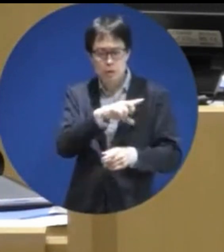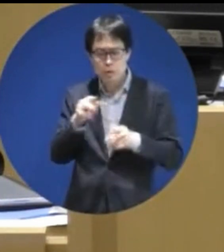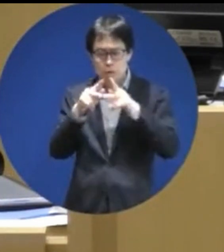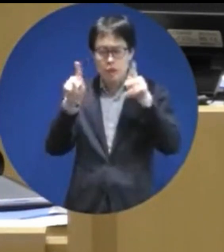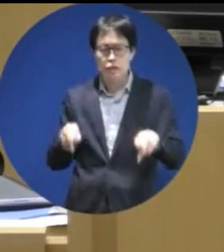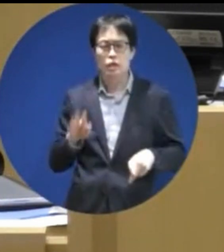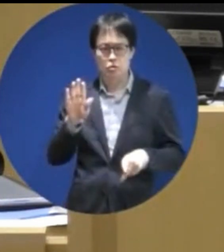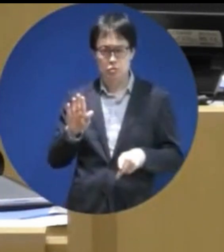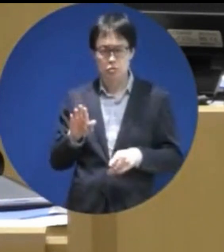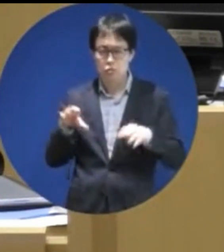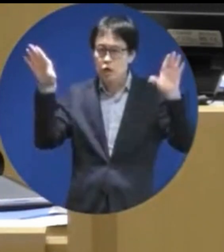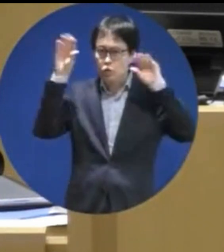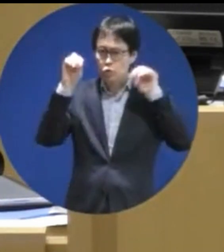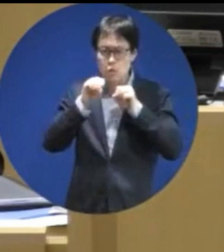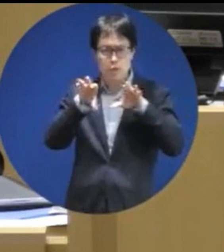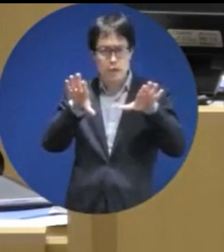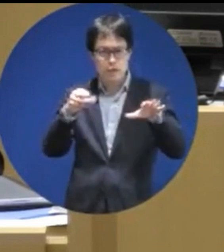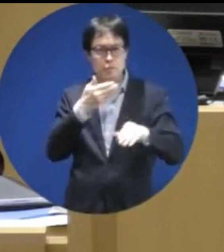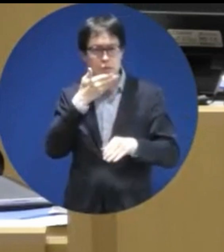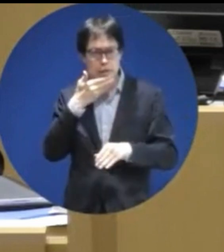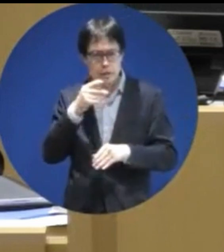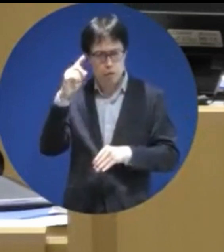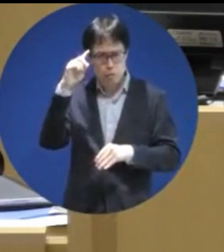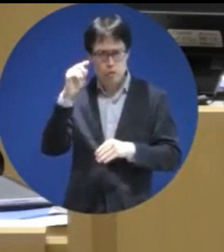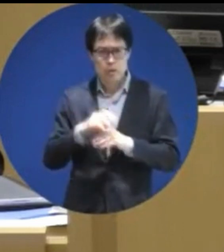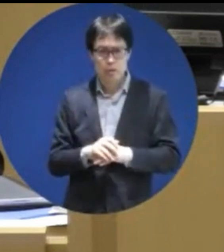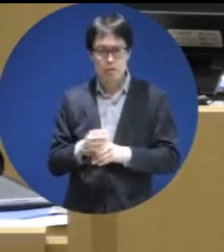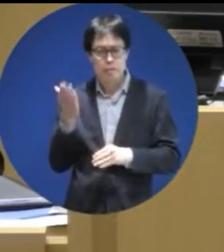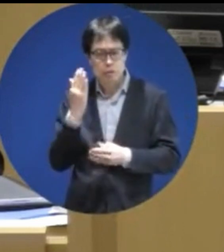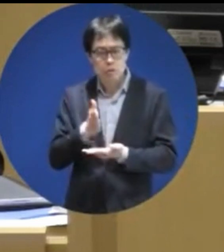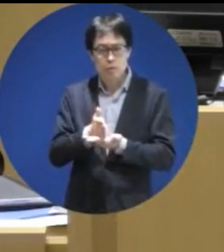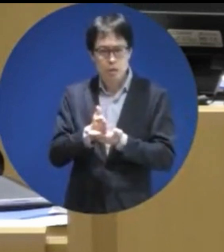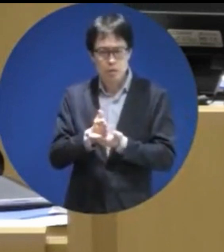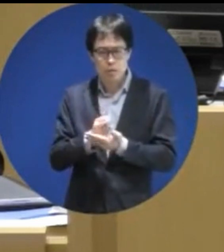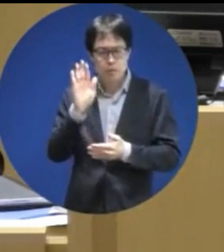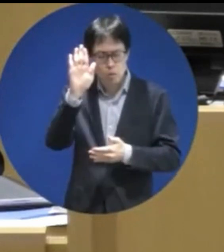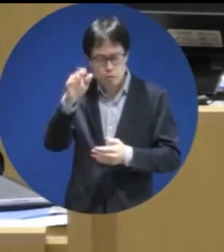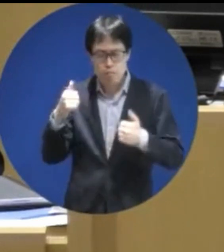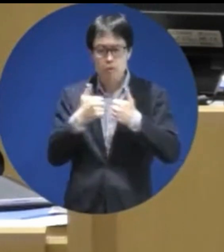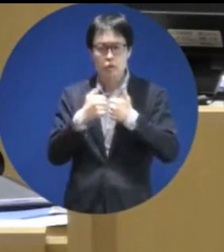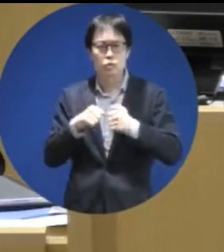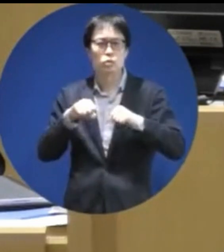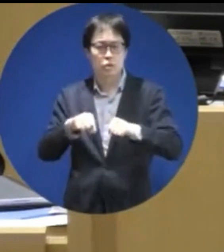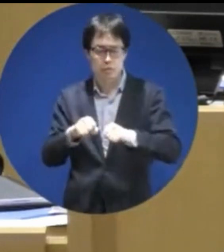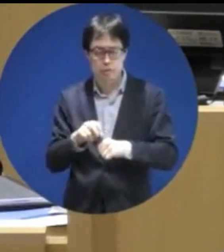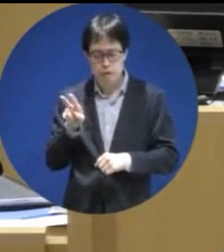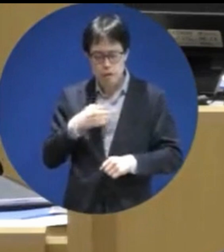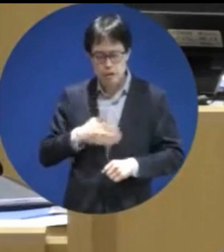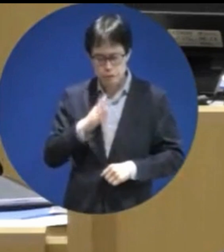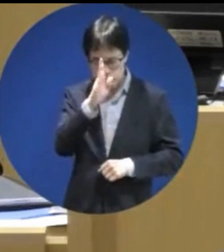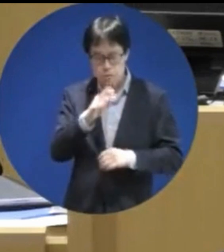。当然情報発信ということは重要だと思ってますので、先ほど答弁したとおり、引き続き検討していくということでご理解いただければと思います